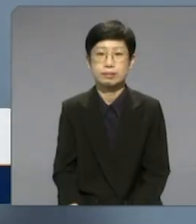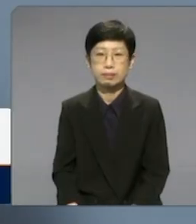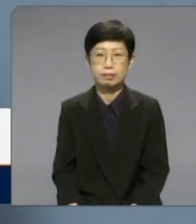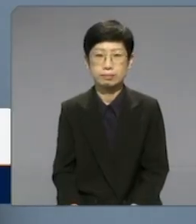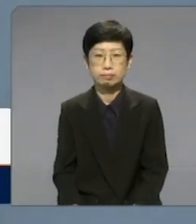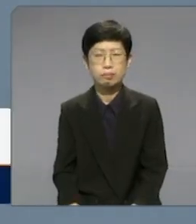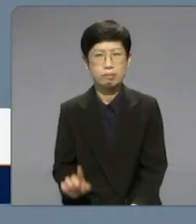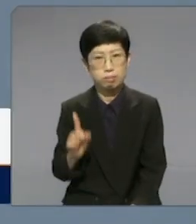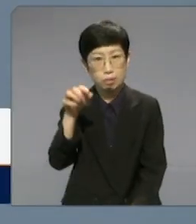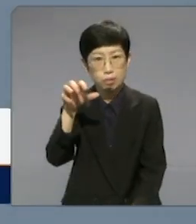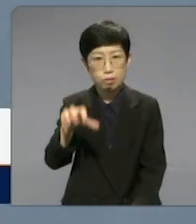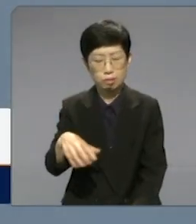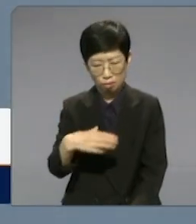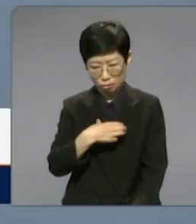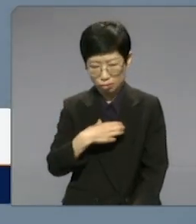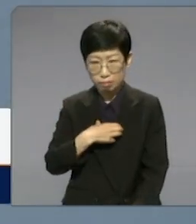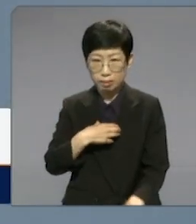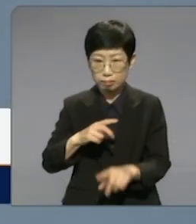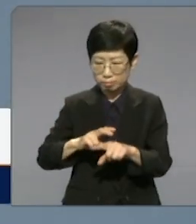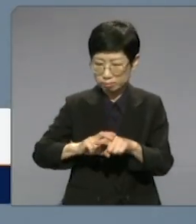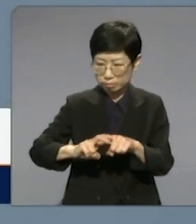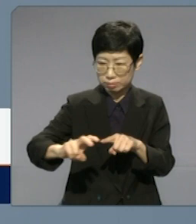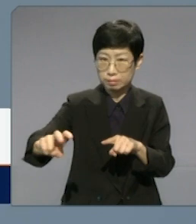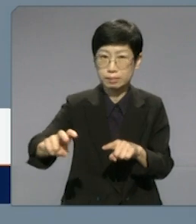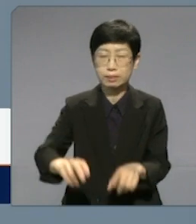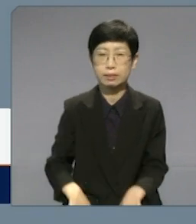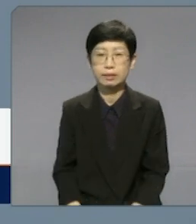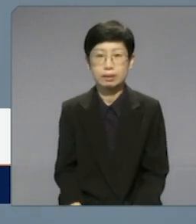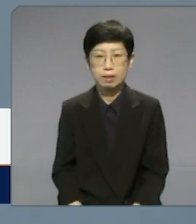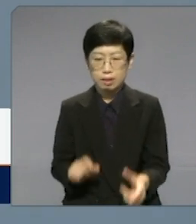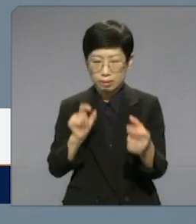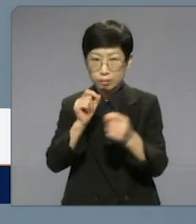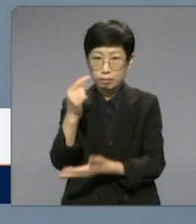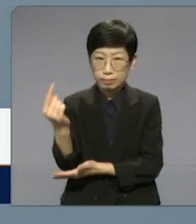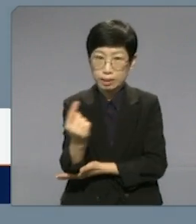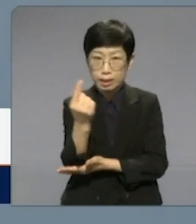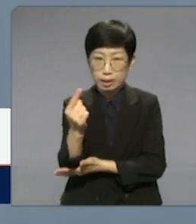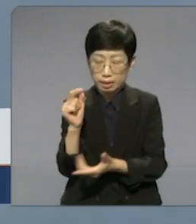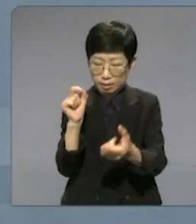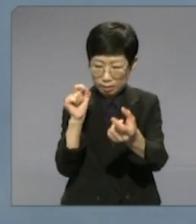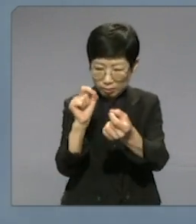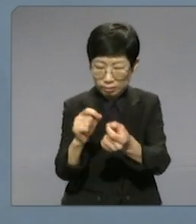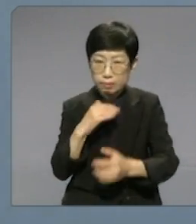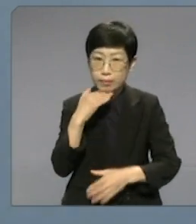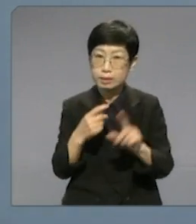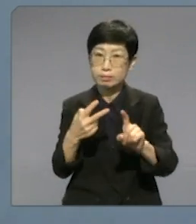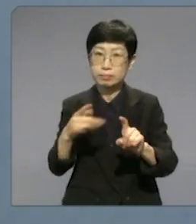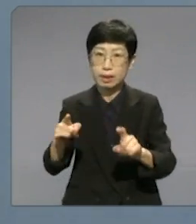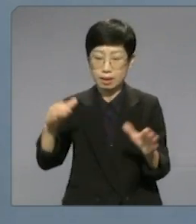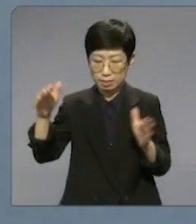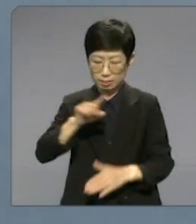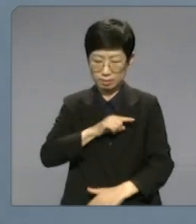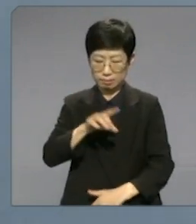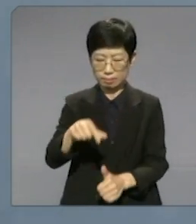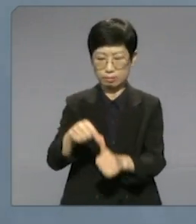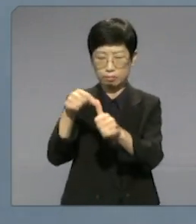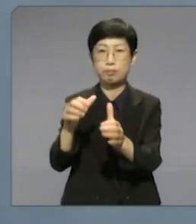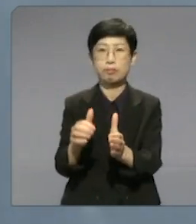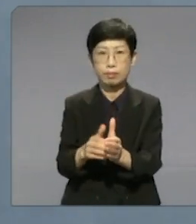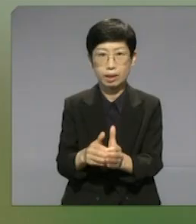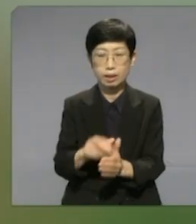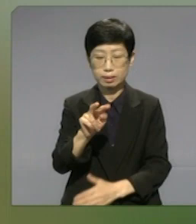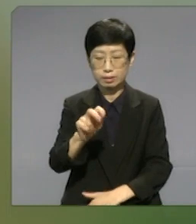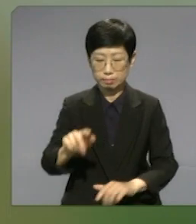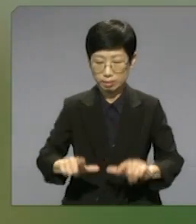공중에 매달려 위태롭게 흔들리는 케이블카. 곧 헬기가 다가와 10대 학생부터 먼저 구조합니다. 현지